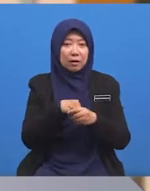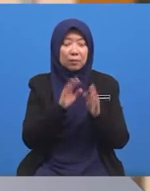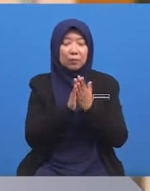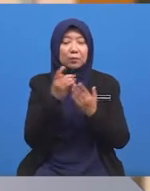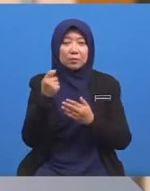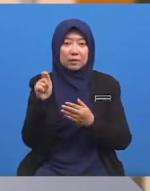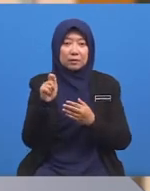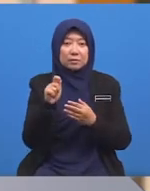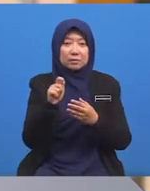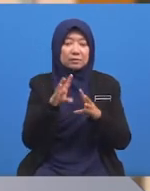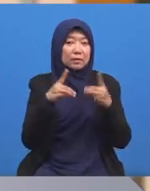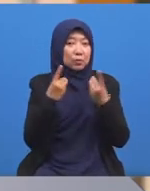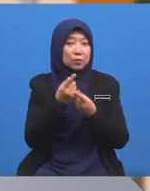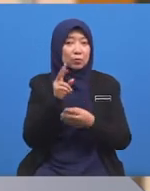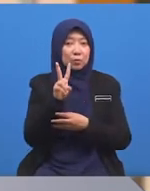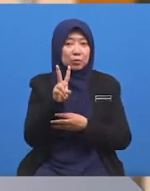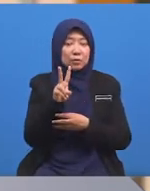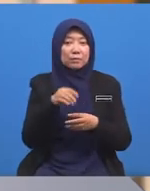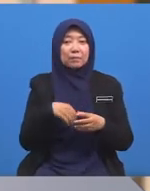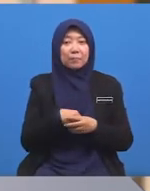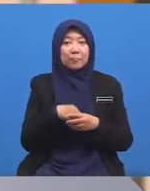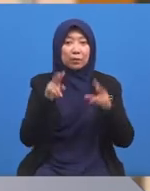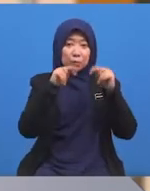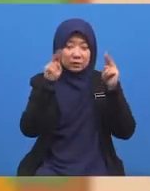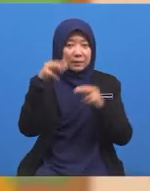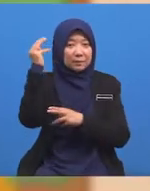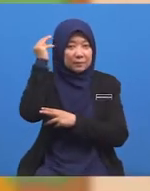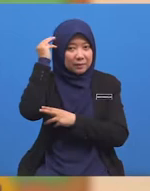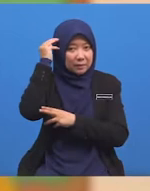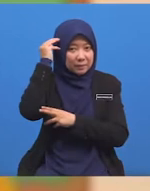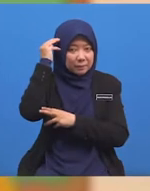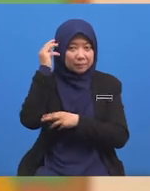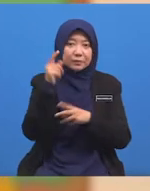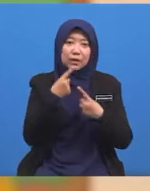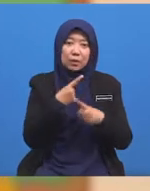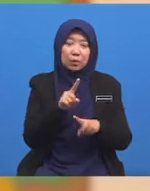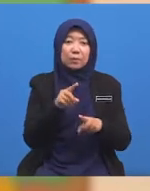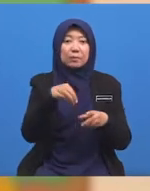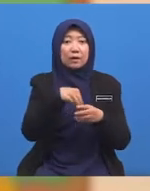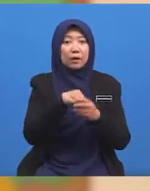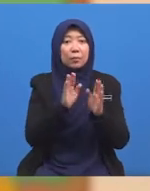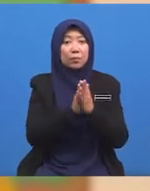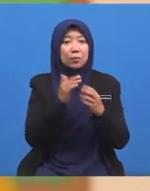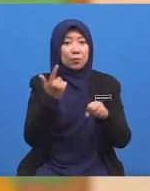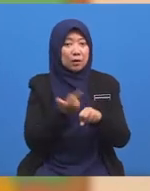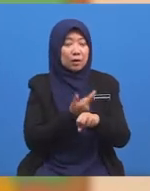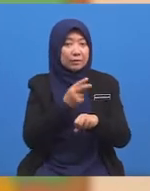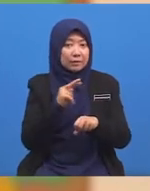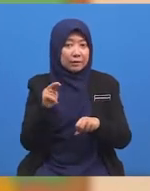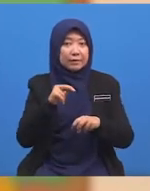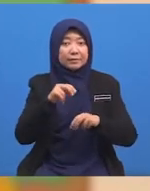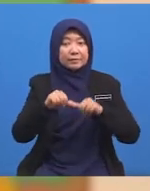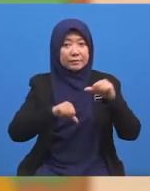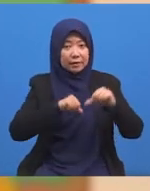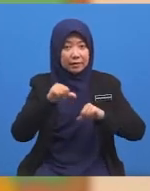2 dalam ruangan uji minda. Jawab di dalam buku latihan sains dan